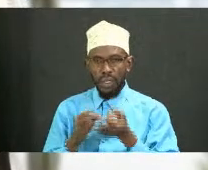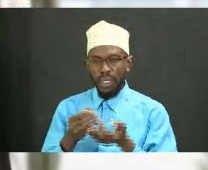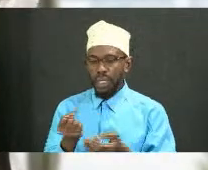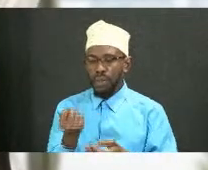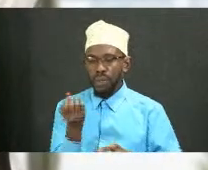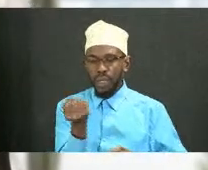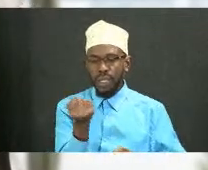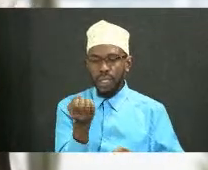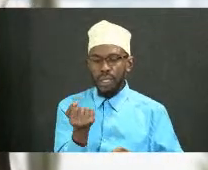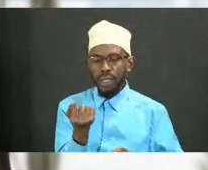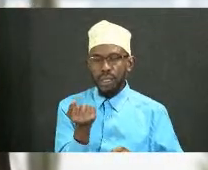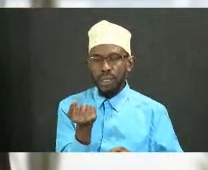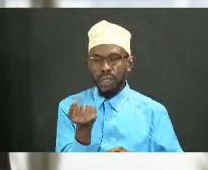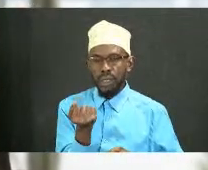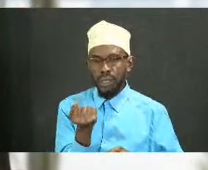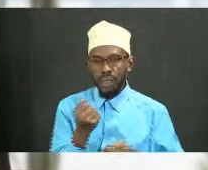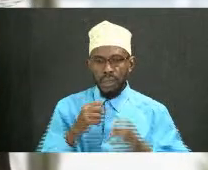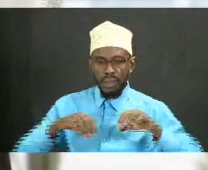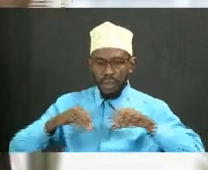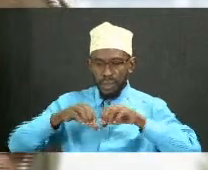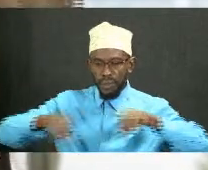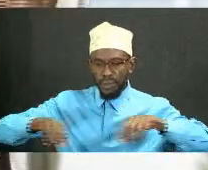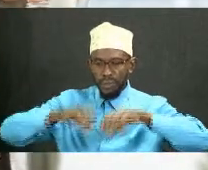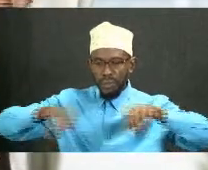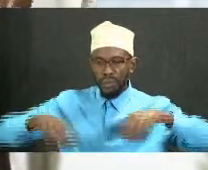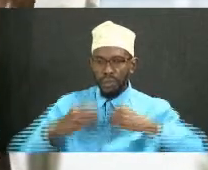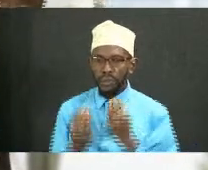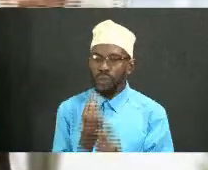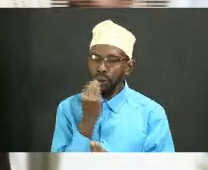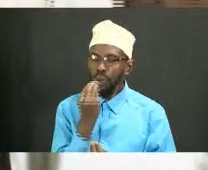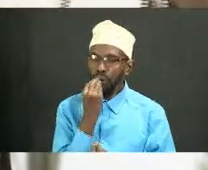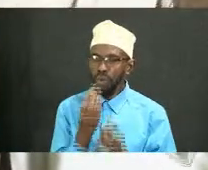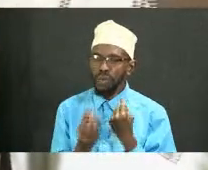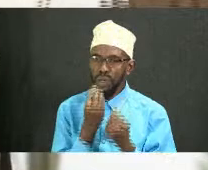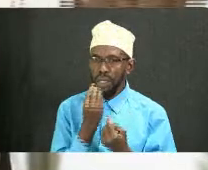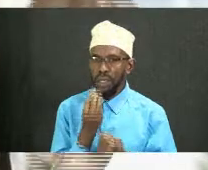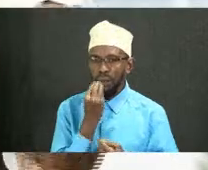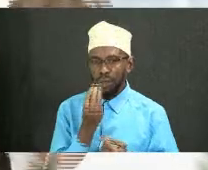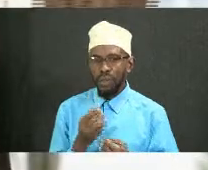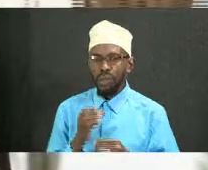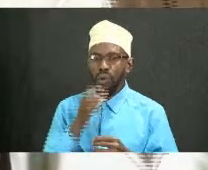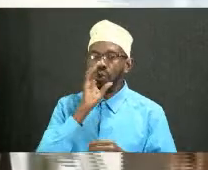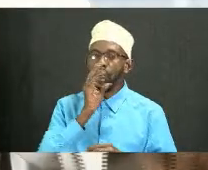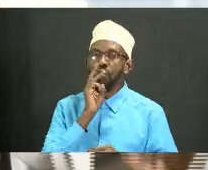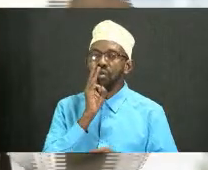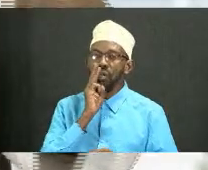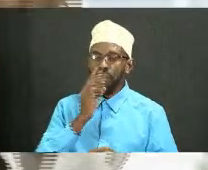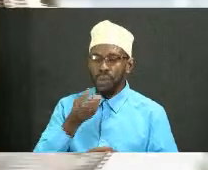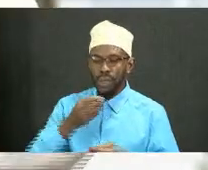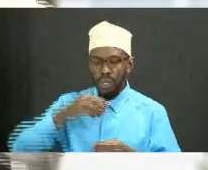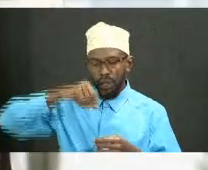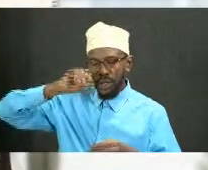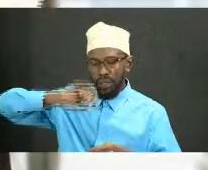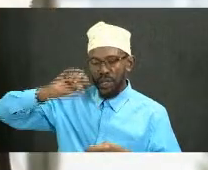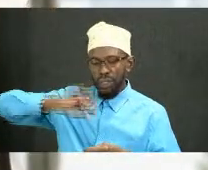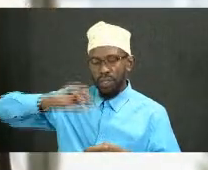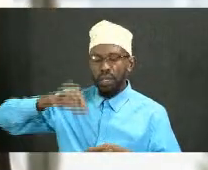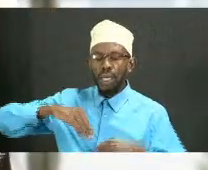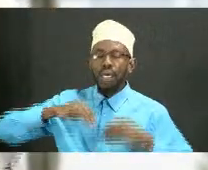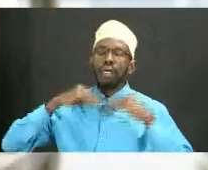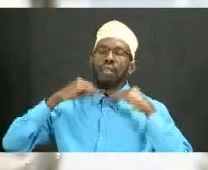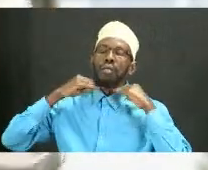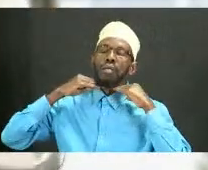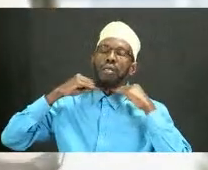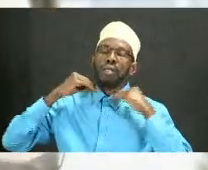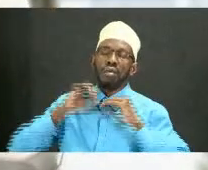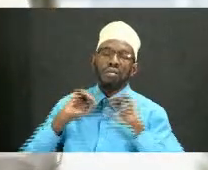unga wa sima, tafute kuni ya pike nyumbani, alhamdulillah, hata kama atakunwa na maji ama na chumvi, alhamdulillah, atalala